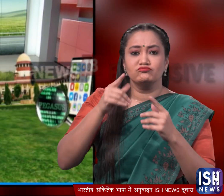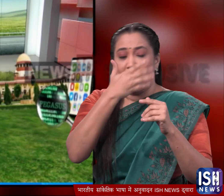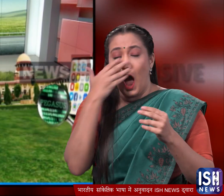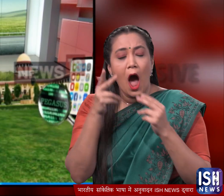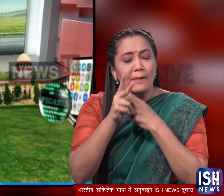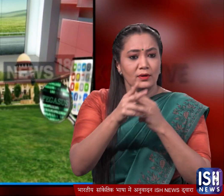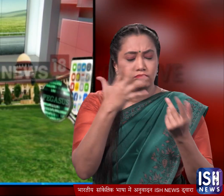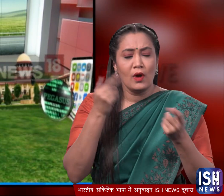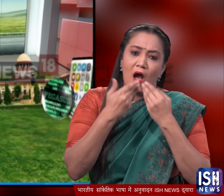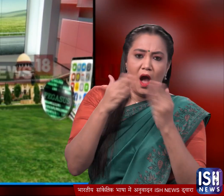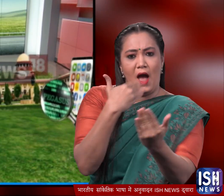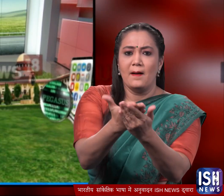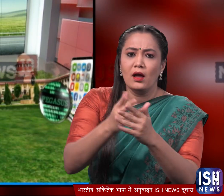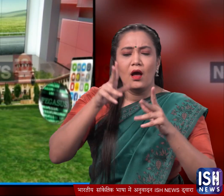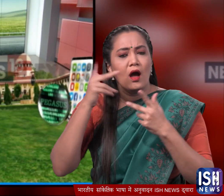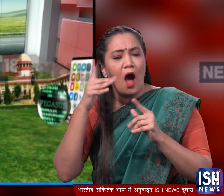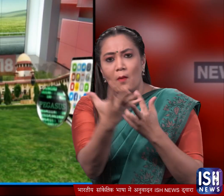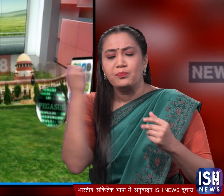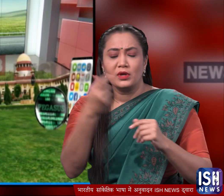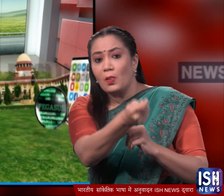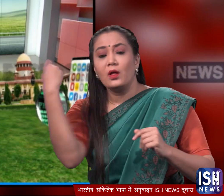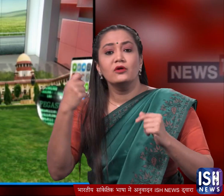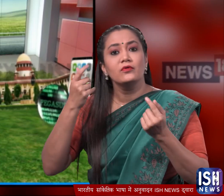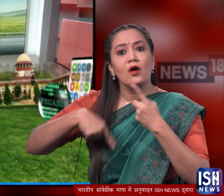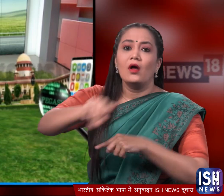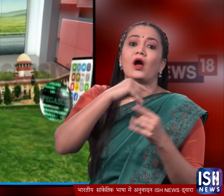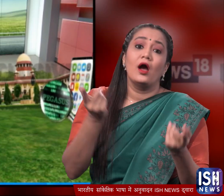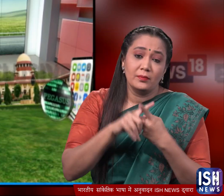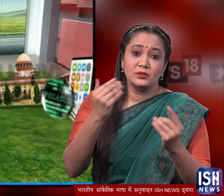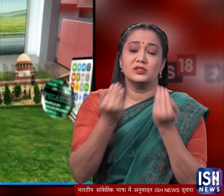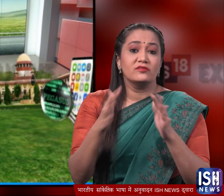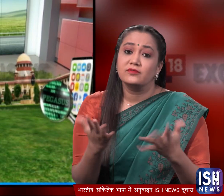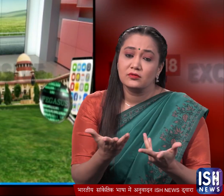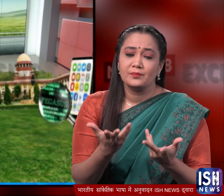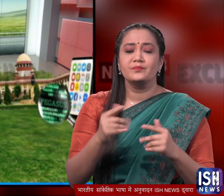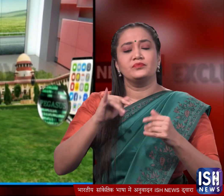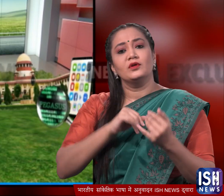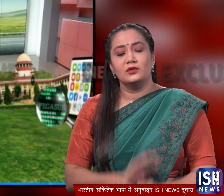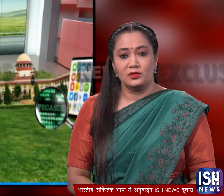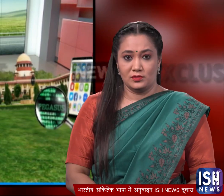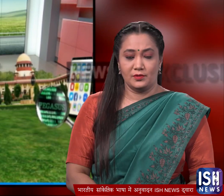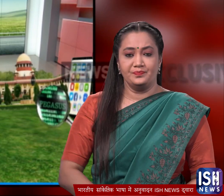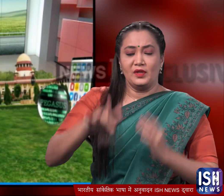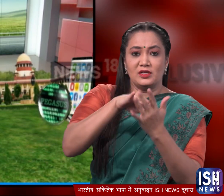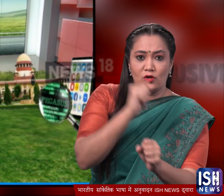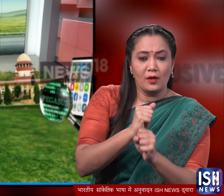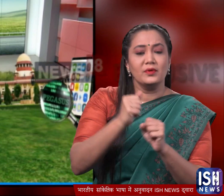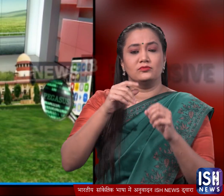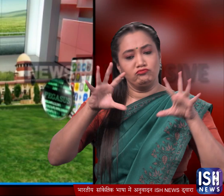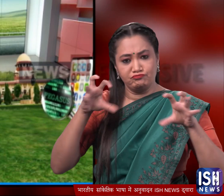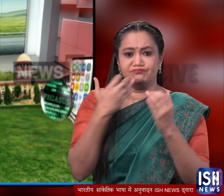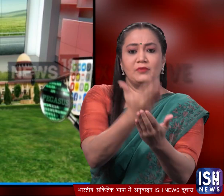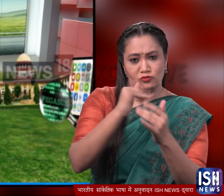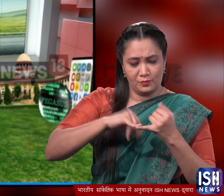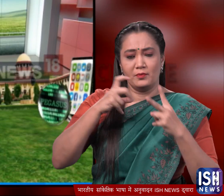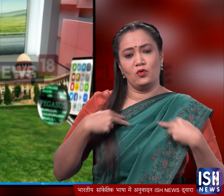आतंकी संगठनों को भी देश की संवेदनशील जानकारियां मिल जाएंगी। केंद्र सरकार ने इस मामले में सुप्रीम कोर्ट ने एक हलफनामा देने को